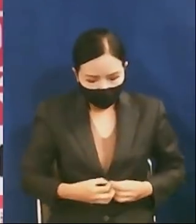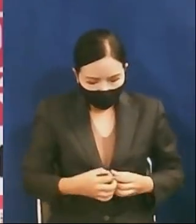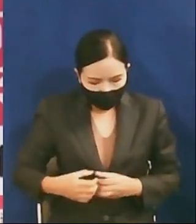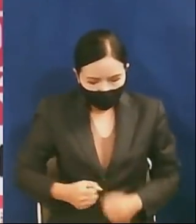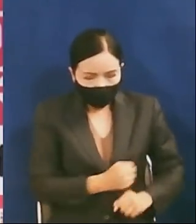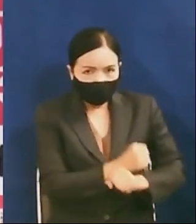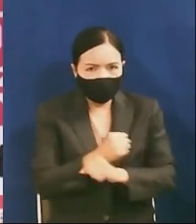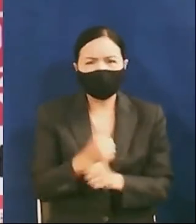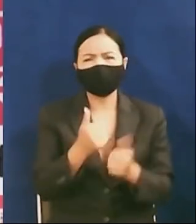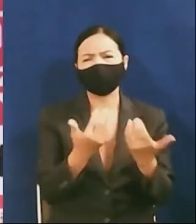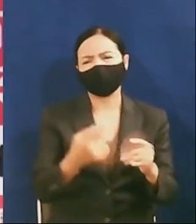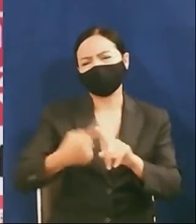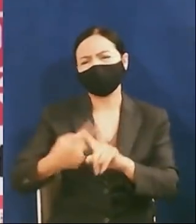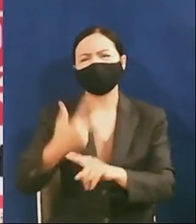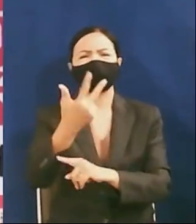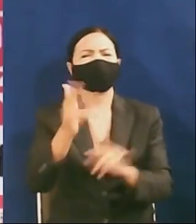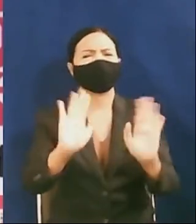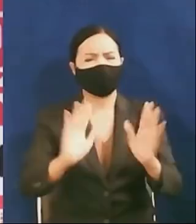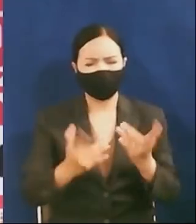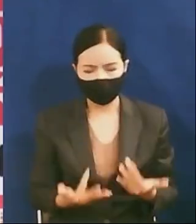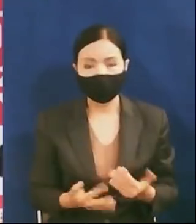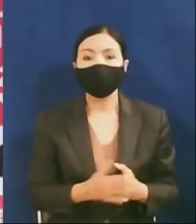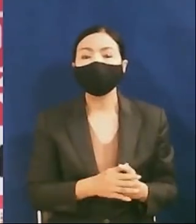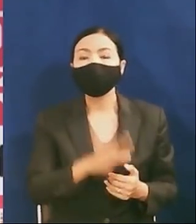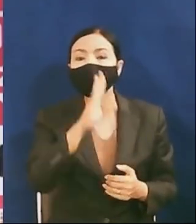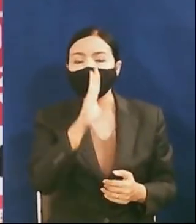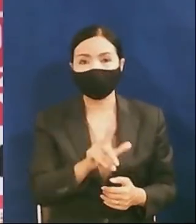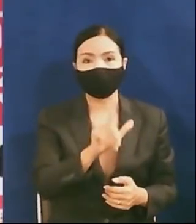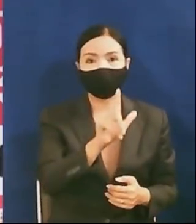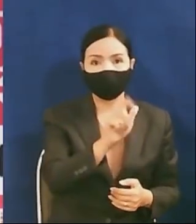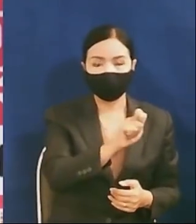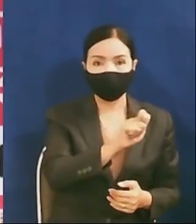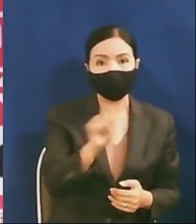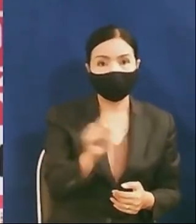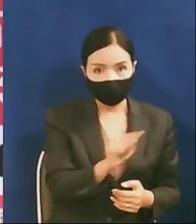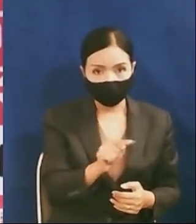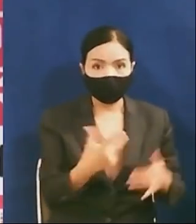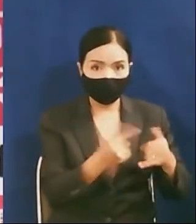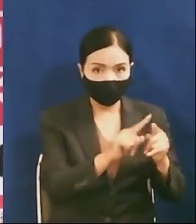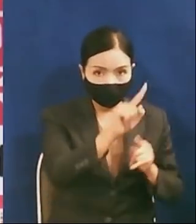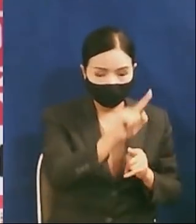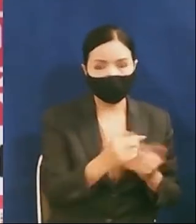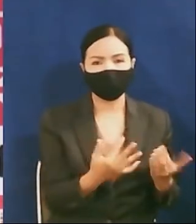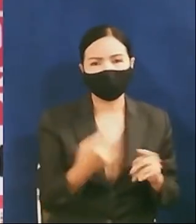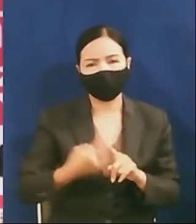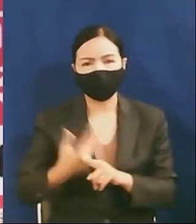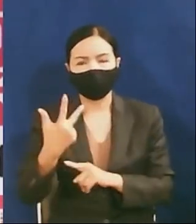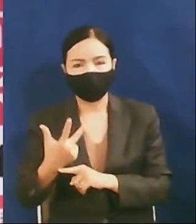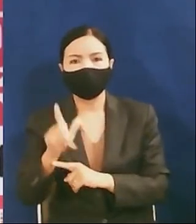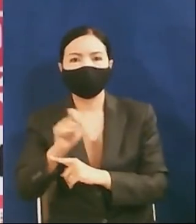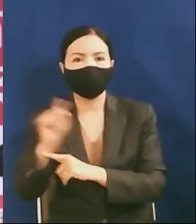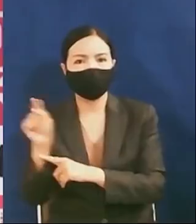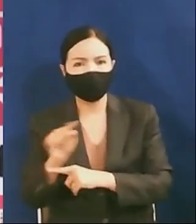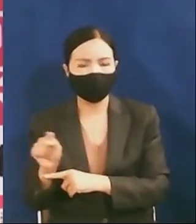แล้วก็ไม่ต้องรอ3เดือนเพราะว่าถ้าฉีดแอสตรา2เข็มเนี่ยก็จะต้องห่างกัน3เดือนนะครับแต่ว่าถ้าเป็นไ